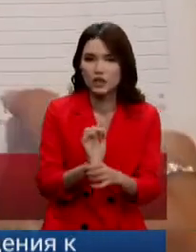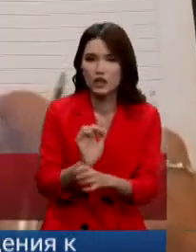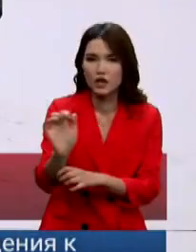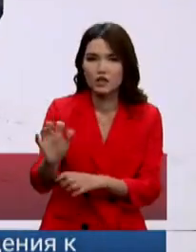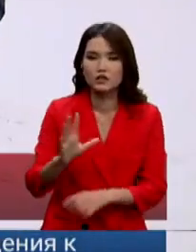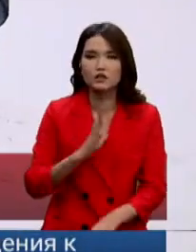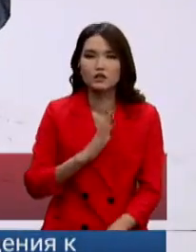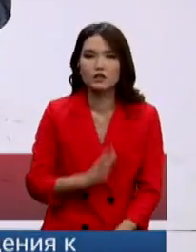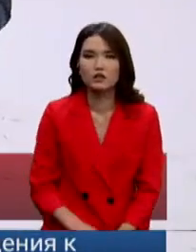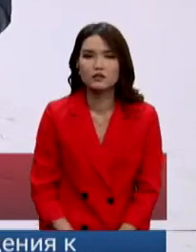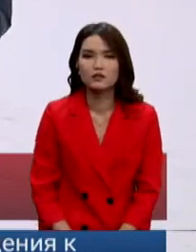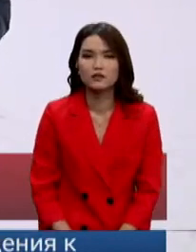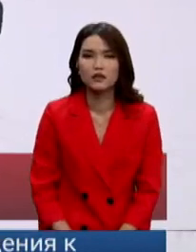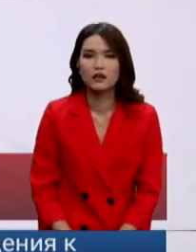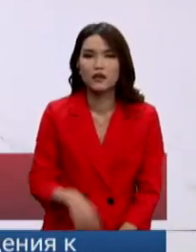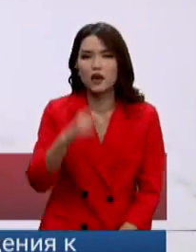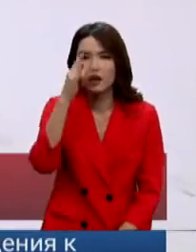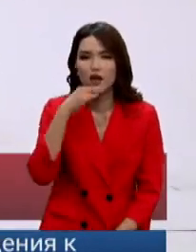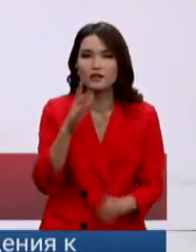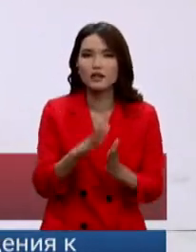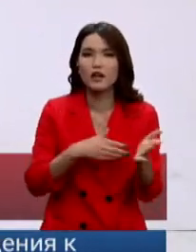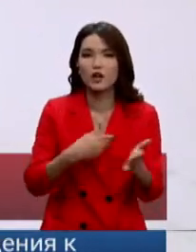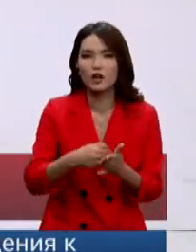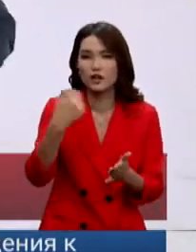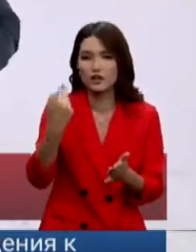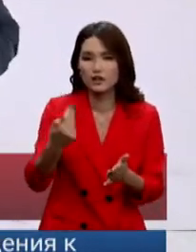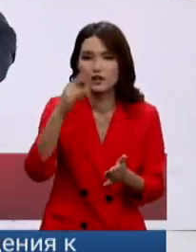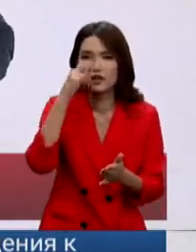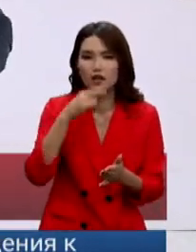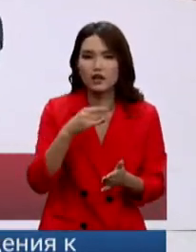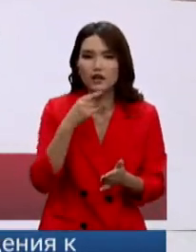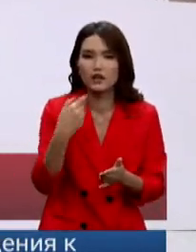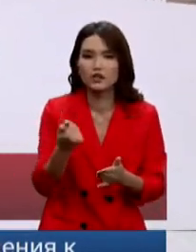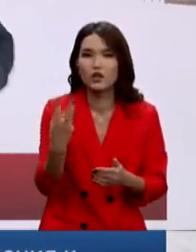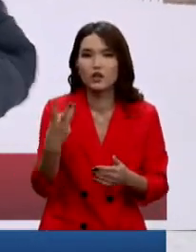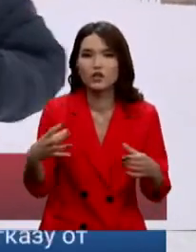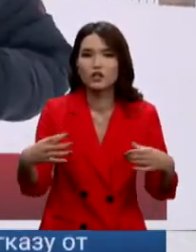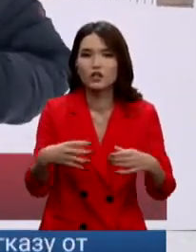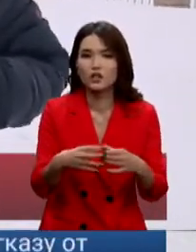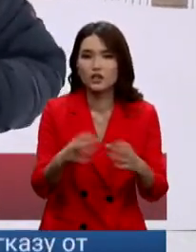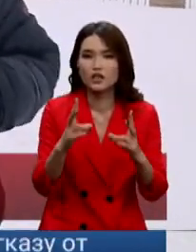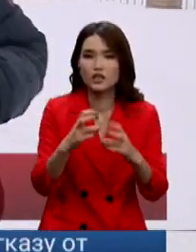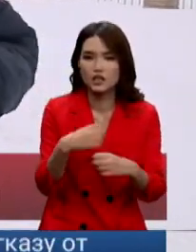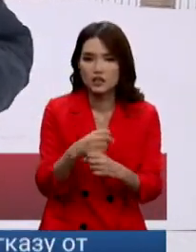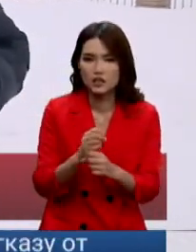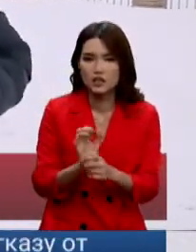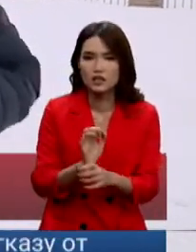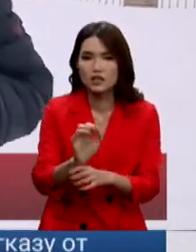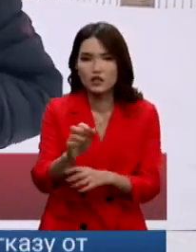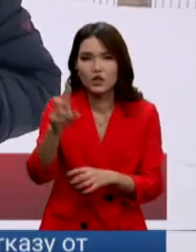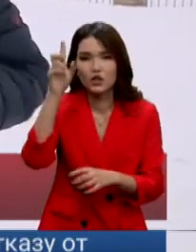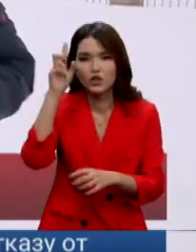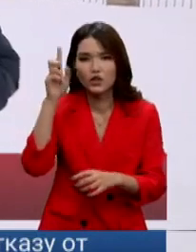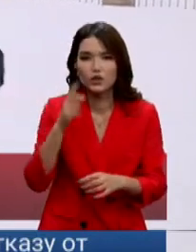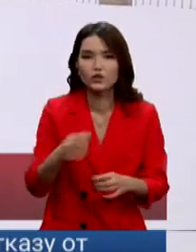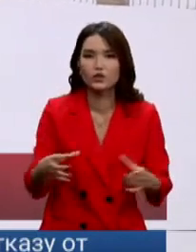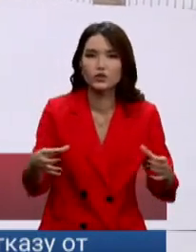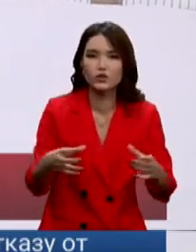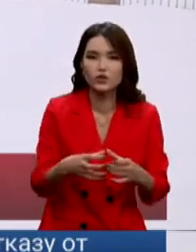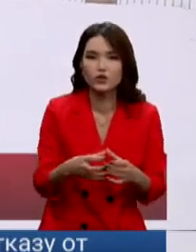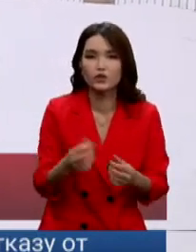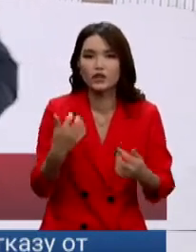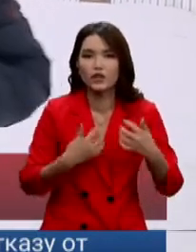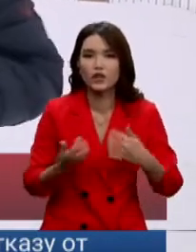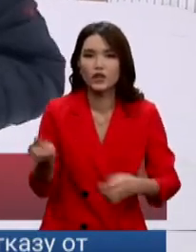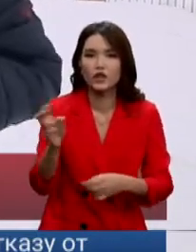жіберіледі. Қазақ ойылдың Қазақстан бойынша 3 зертханасы бар екен, үшеуі де мемлекеттік жүйеде